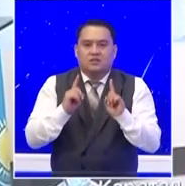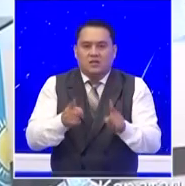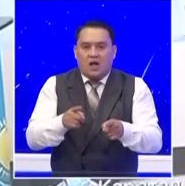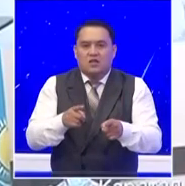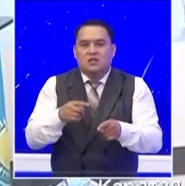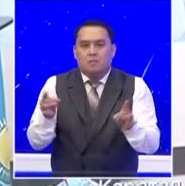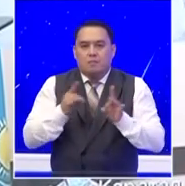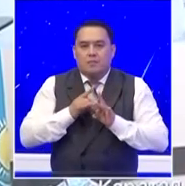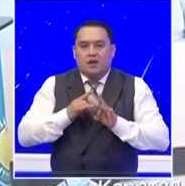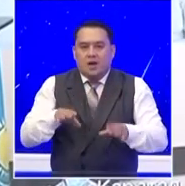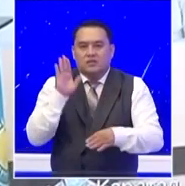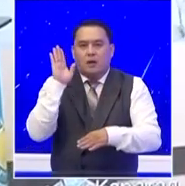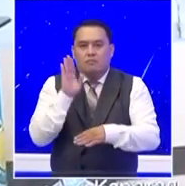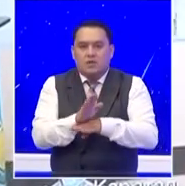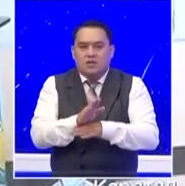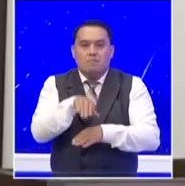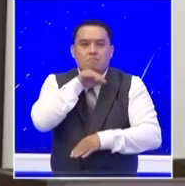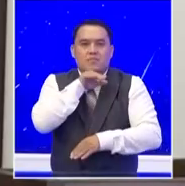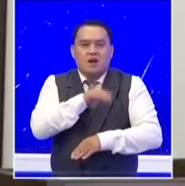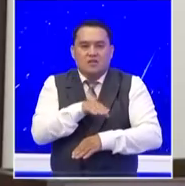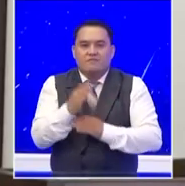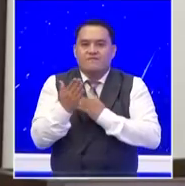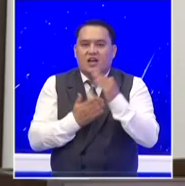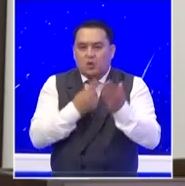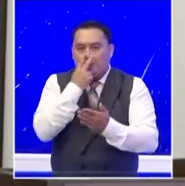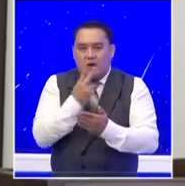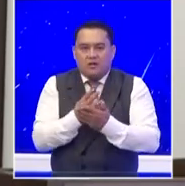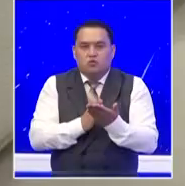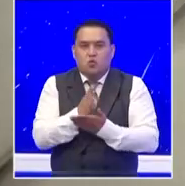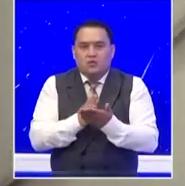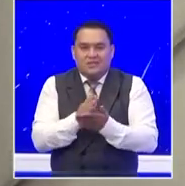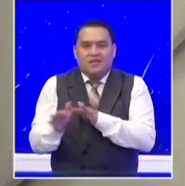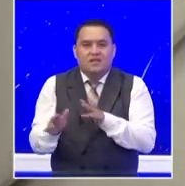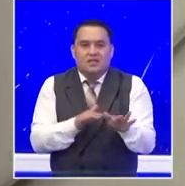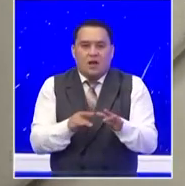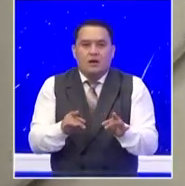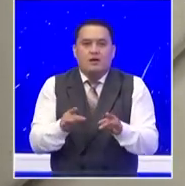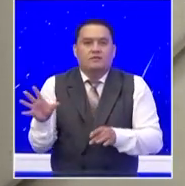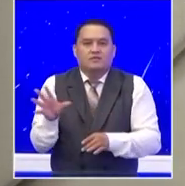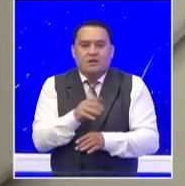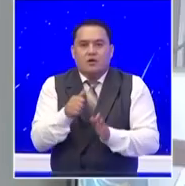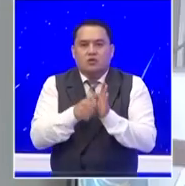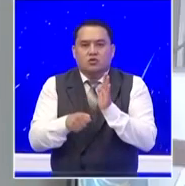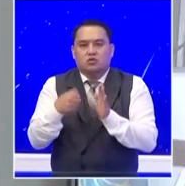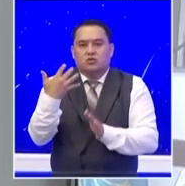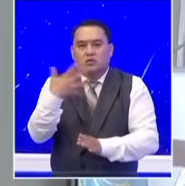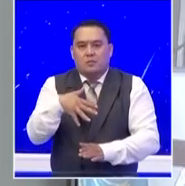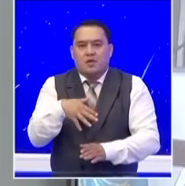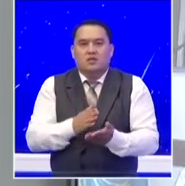подразделениями. Согласно праздничного приказа, за профессионализм высокие показатели служебной деятельности поощрены